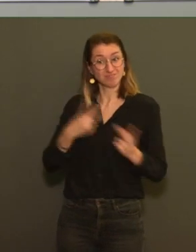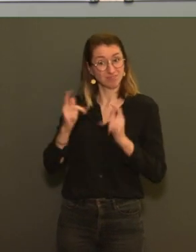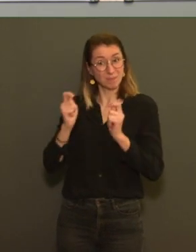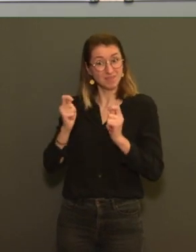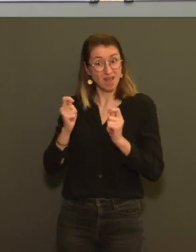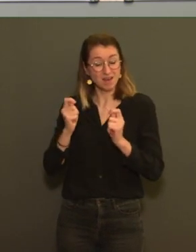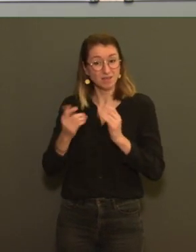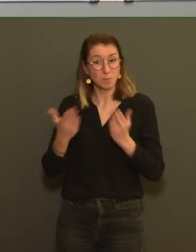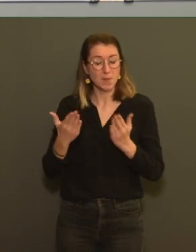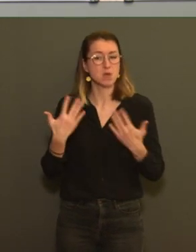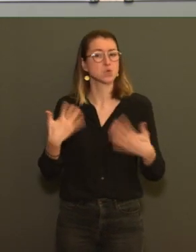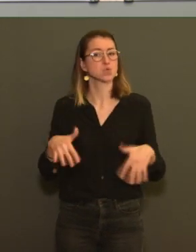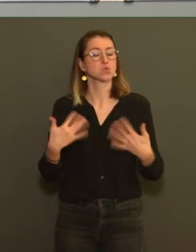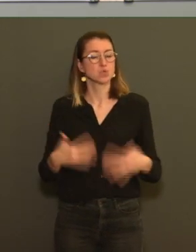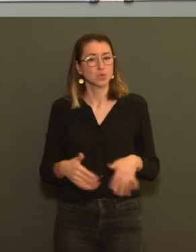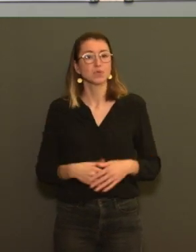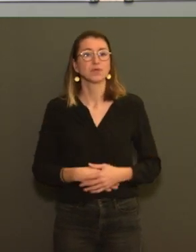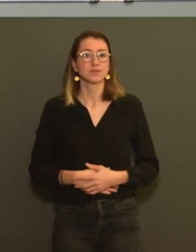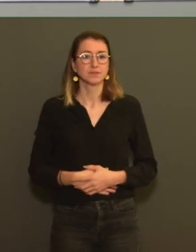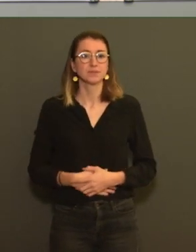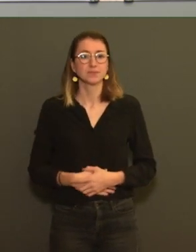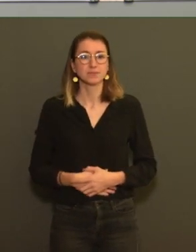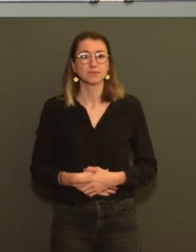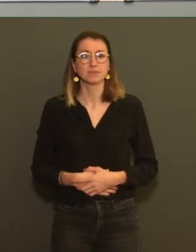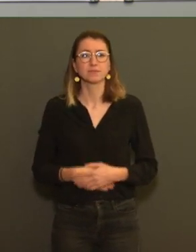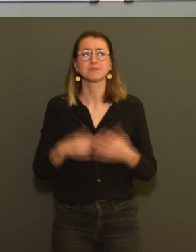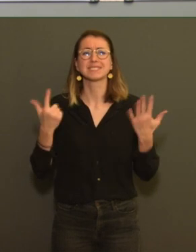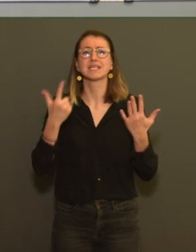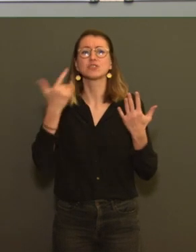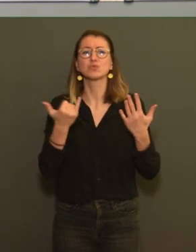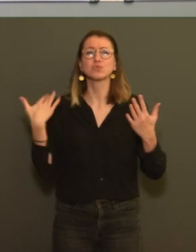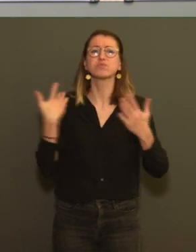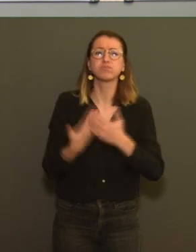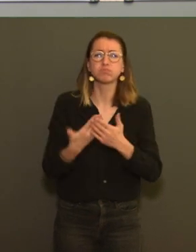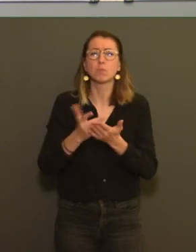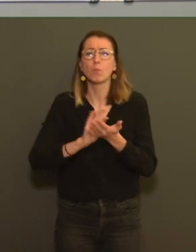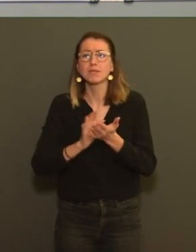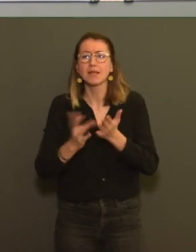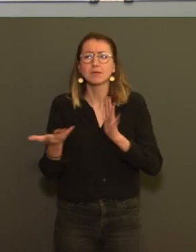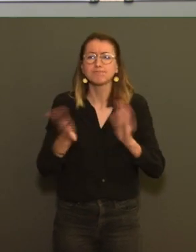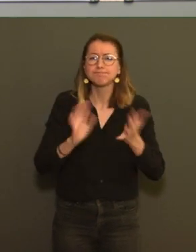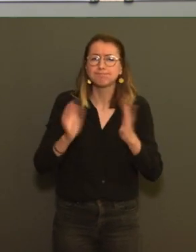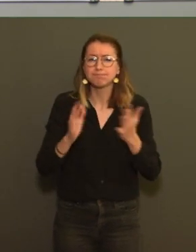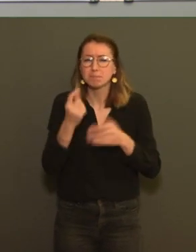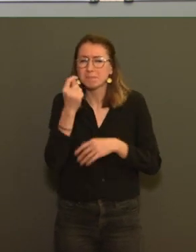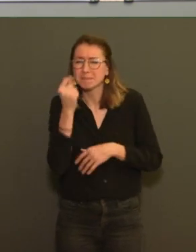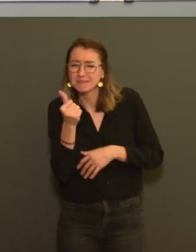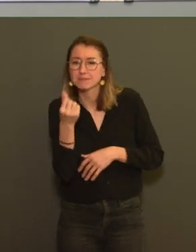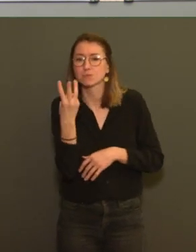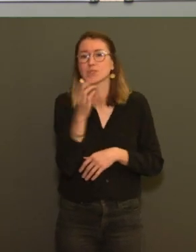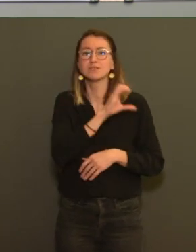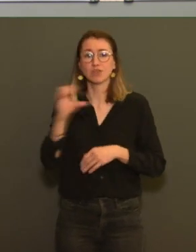Sur les 7 derniers jours, la moyenne des admissions frôle maintenant les 300, puisque nous sommes à 295 nouvelles admissions par jour.